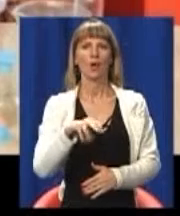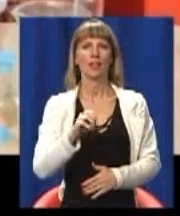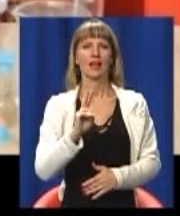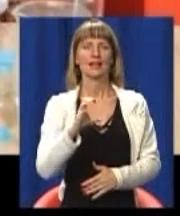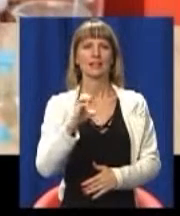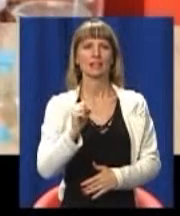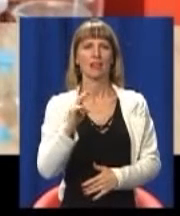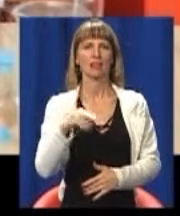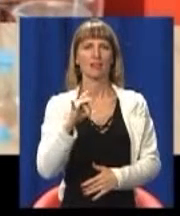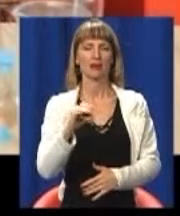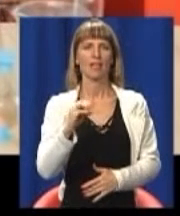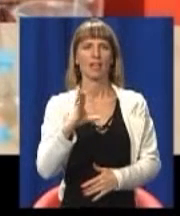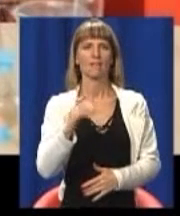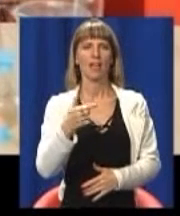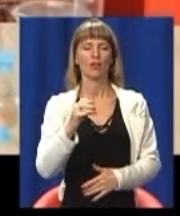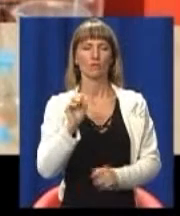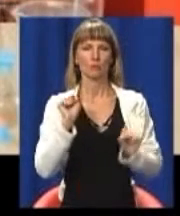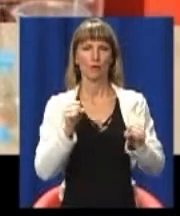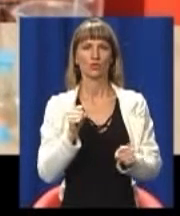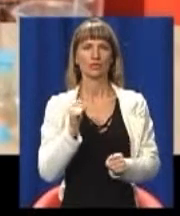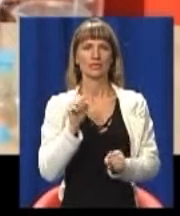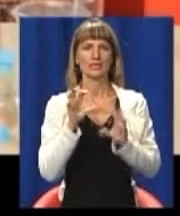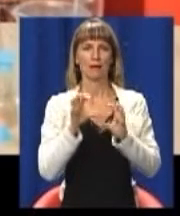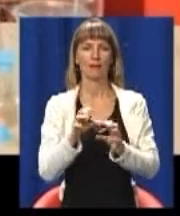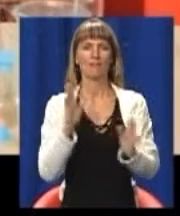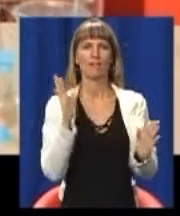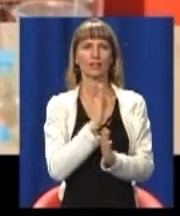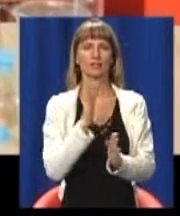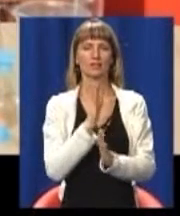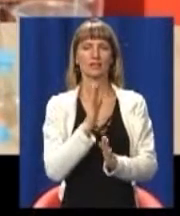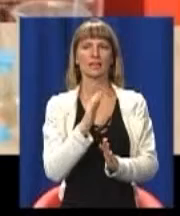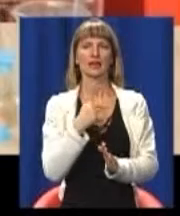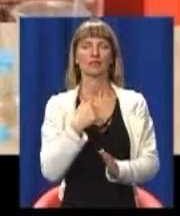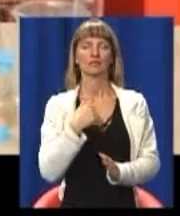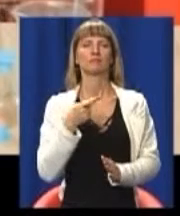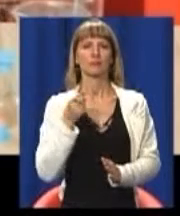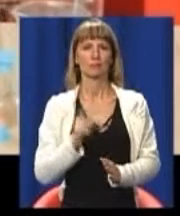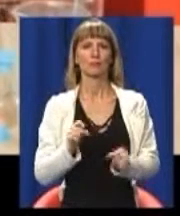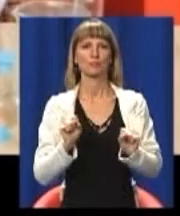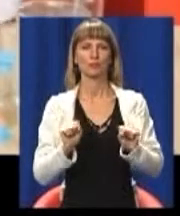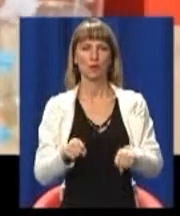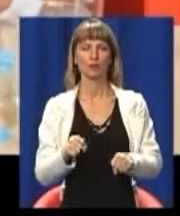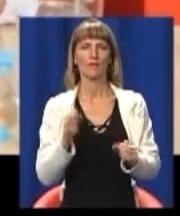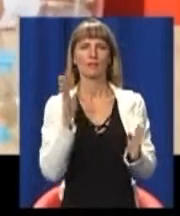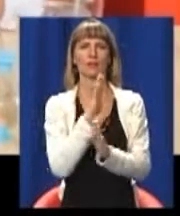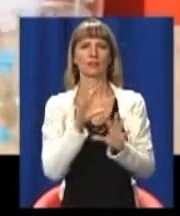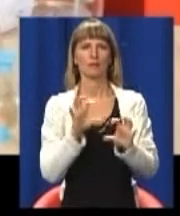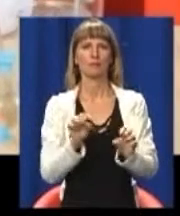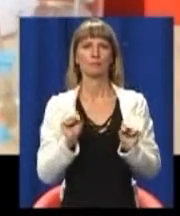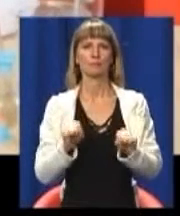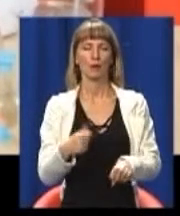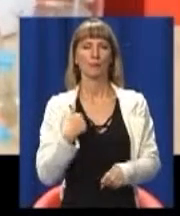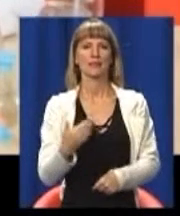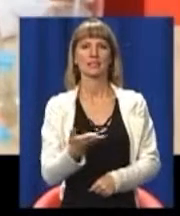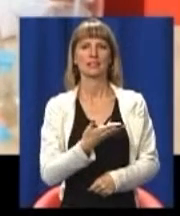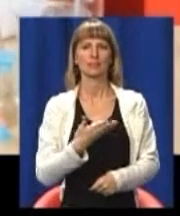чи можна заморозити повітря? Я вам підкажу, насправді можна. Можна заморозити повітря, і от ми з